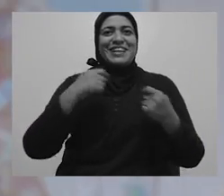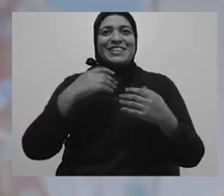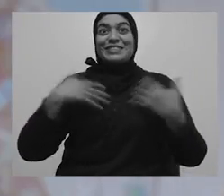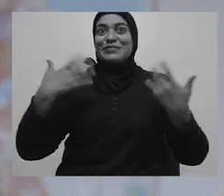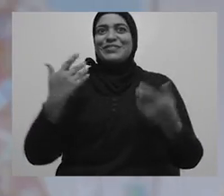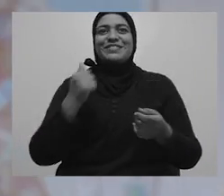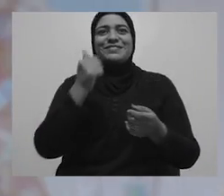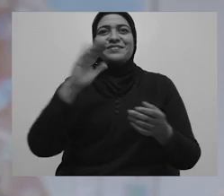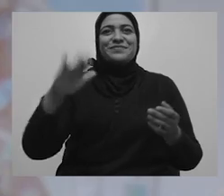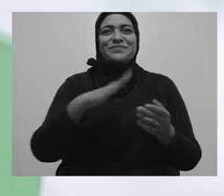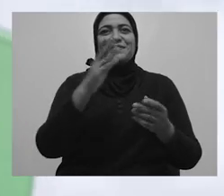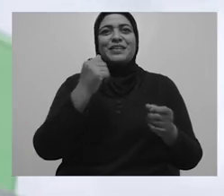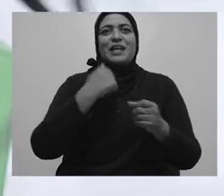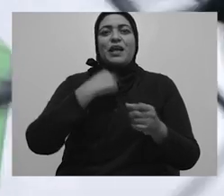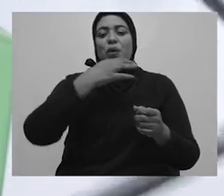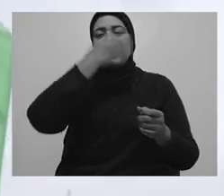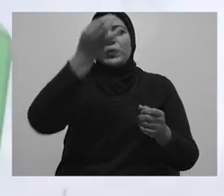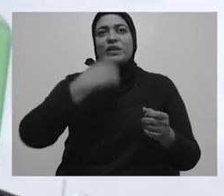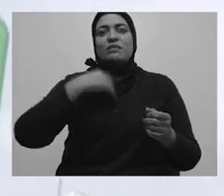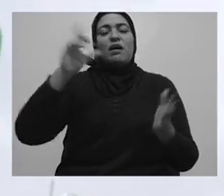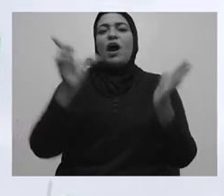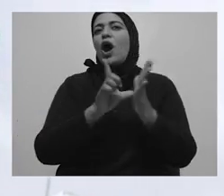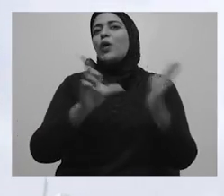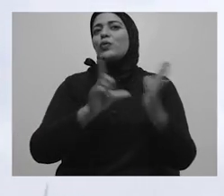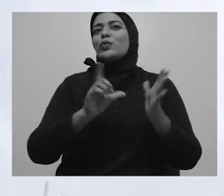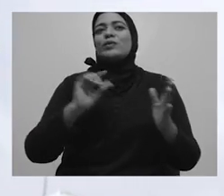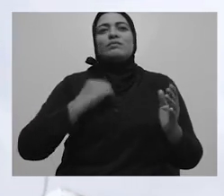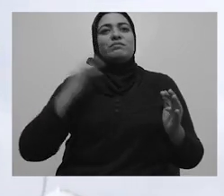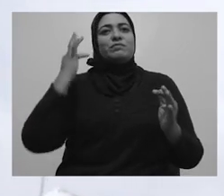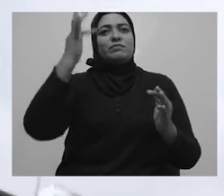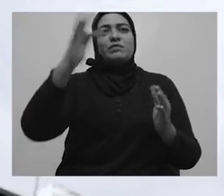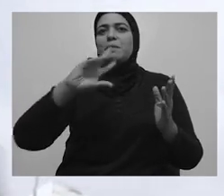دي جي، معناها أوبليغاتوار عليهم باش يهبطوا. كل واحد يقول لك أنا